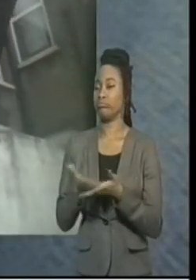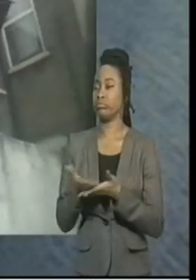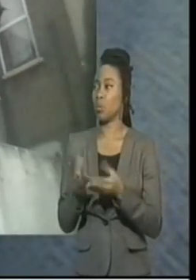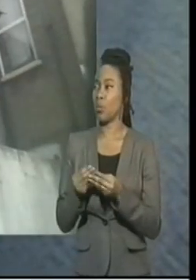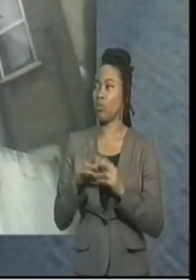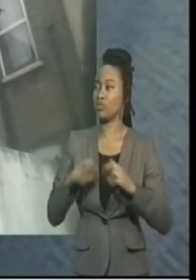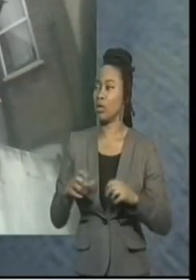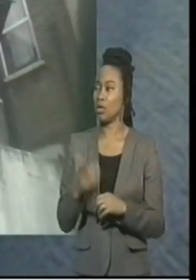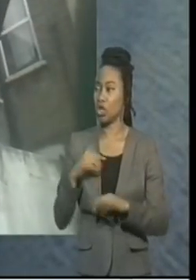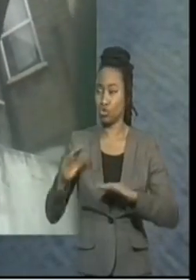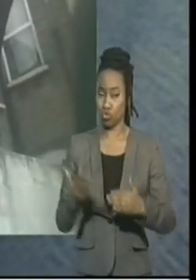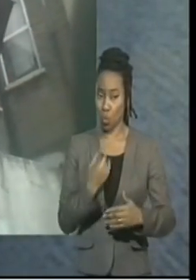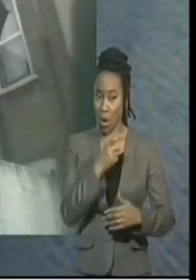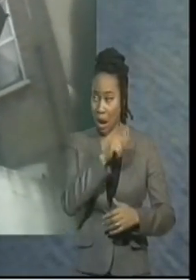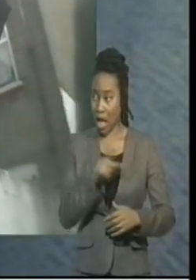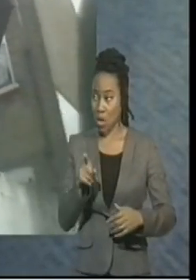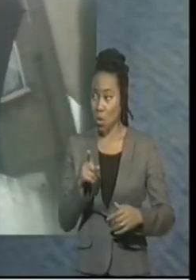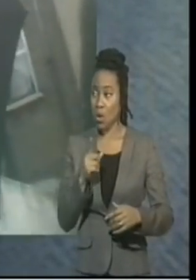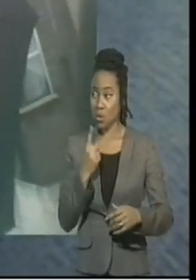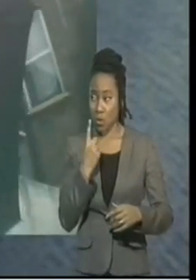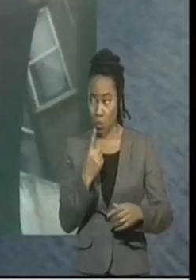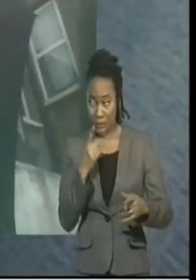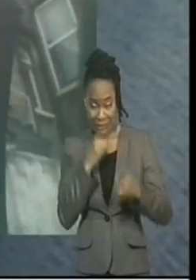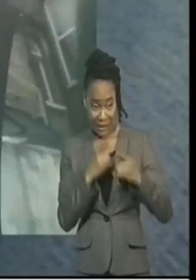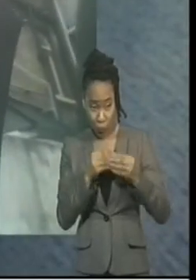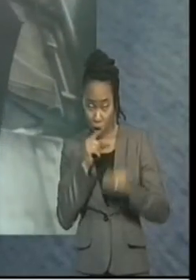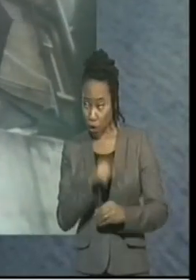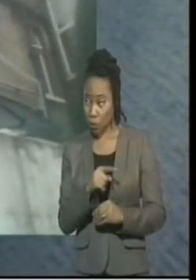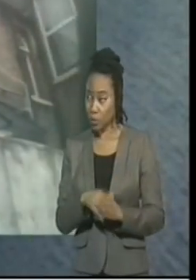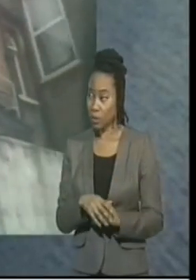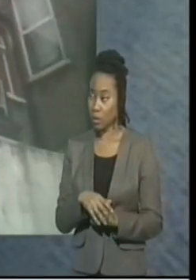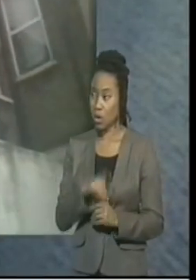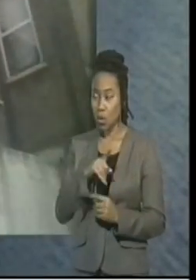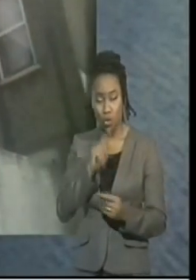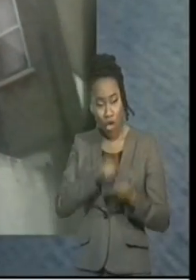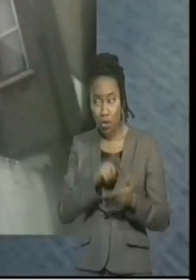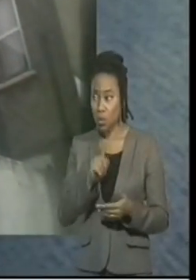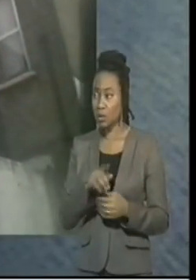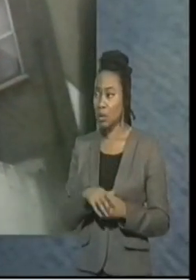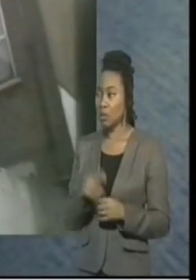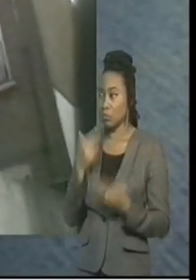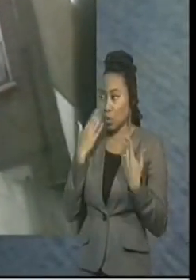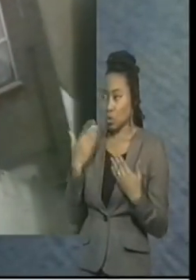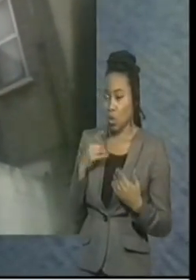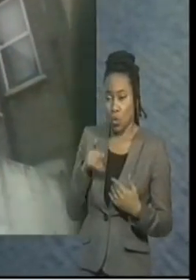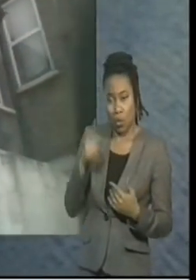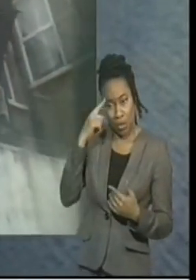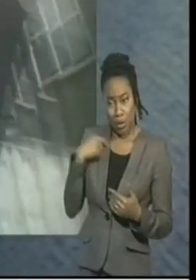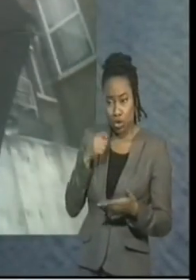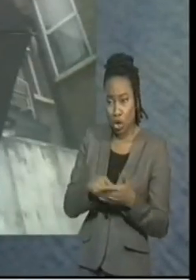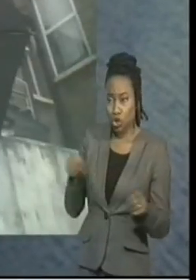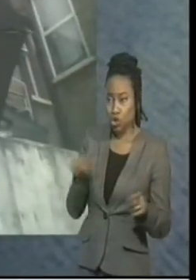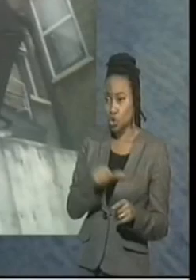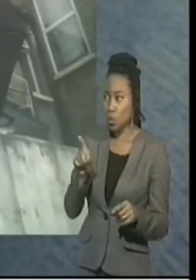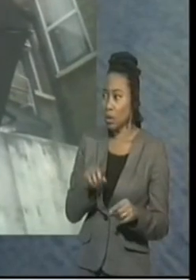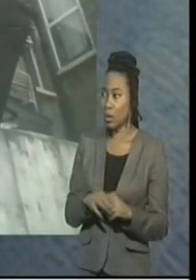20 मिनट वास्ते. 1 time वो सेक्स कर दे तो आते हैं. अच्छा. तो उसे की चार्ज लोगे? पता नहीं तो आई मीन तेरा रेट की